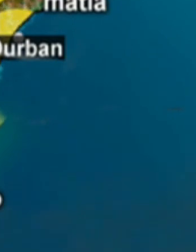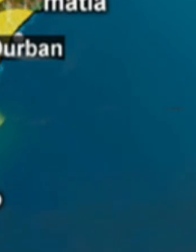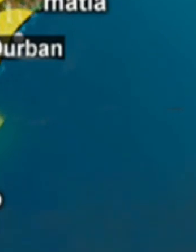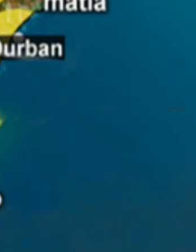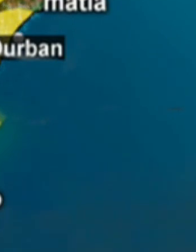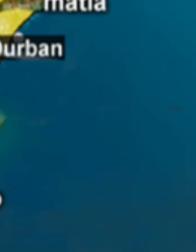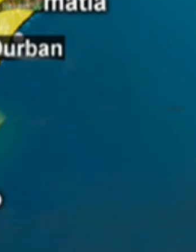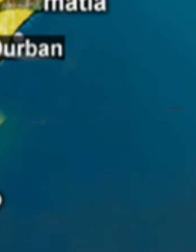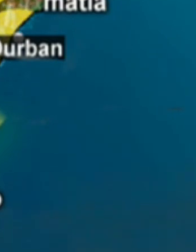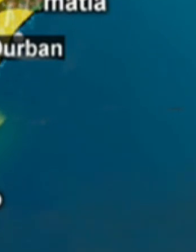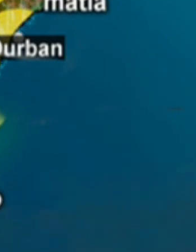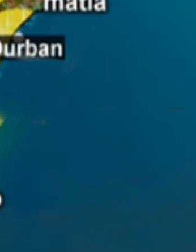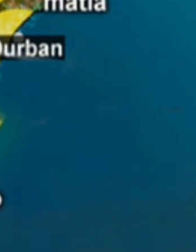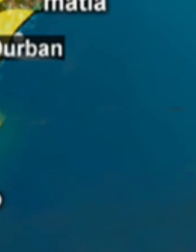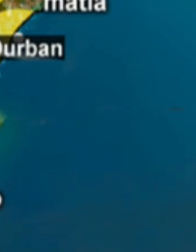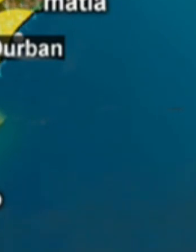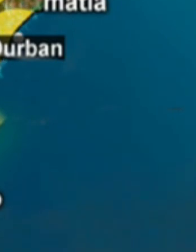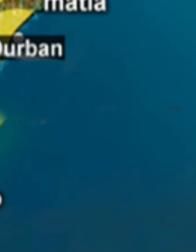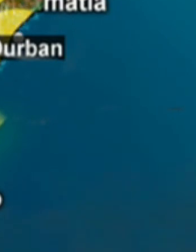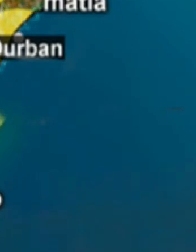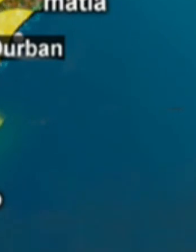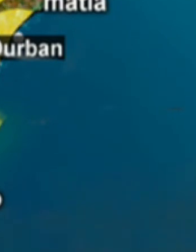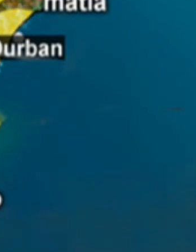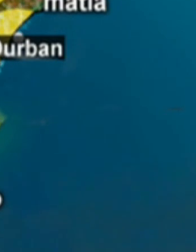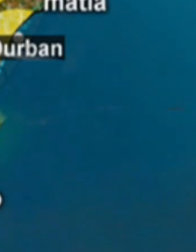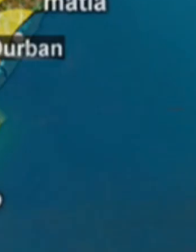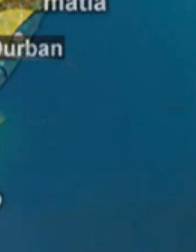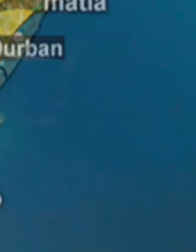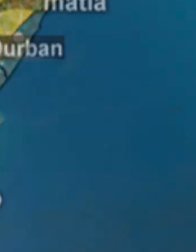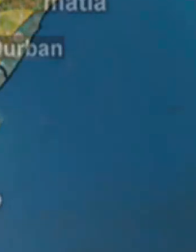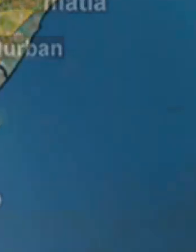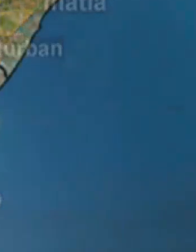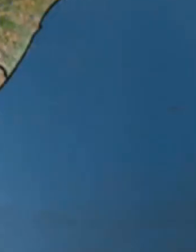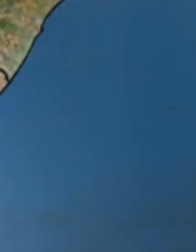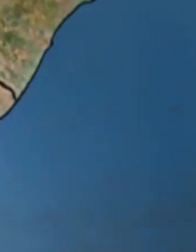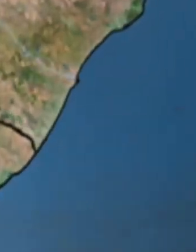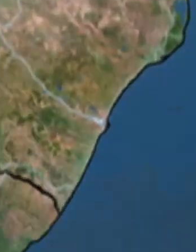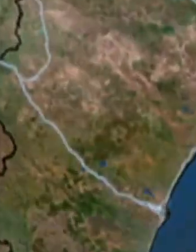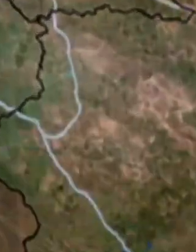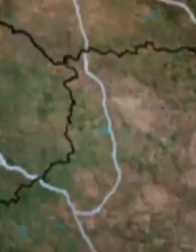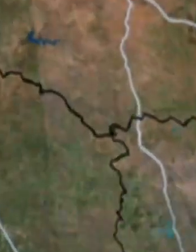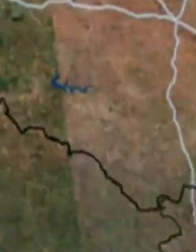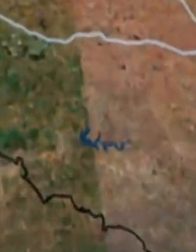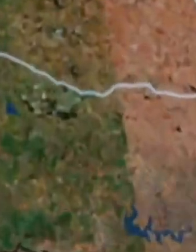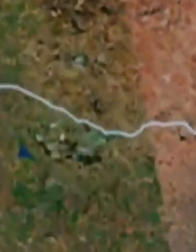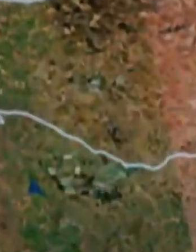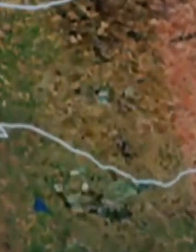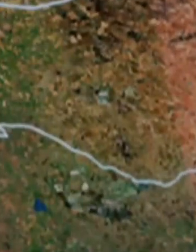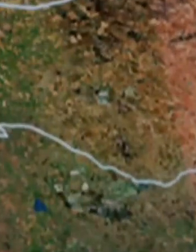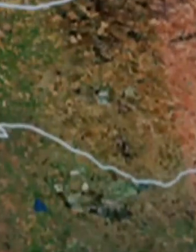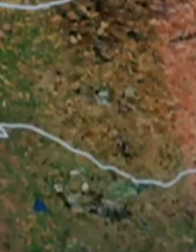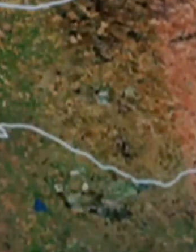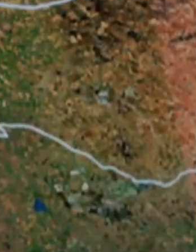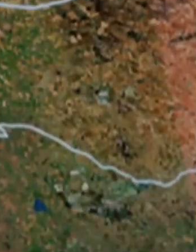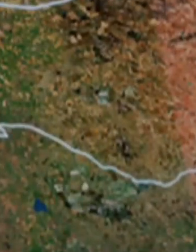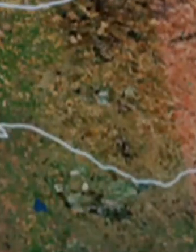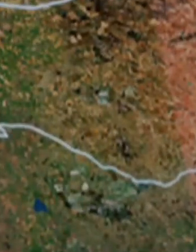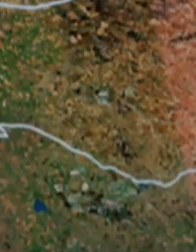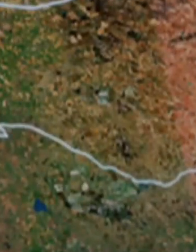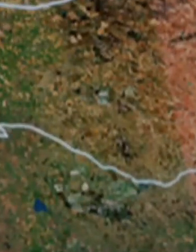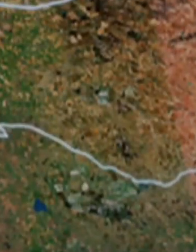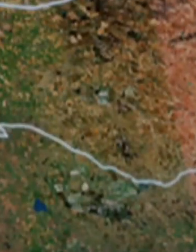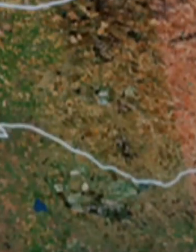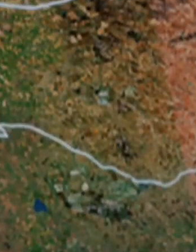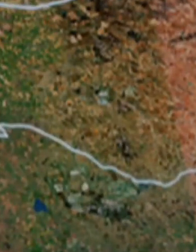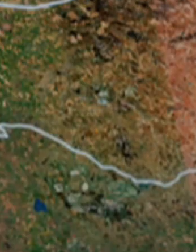sokela moshoselo o ma o ka go hlaba iche ha re shebile kwa thoko mabopo teng so to bonahala fela moya tla bele ena e matla ga re teng mahloki di ala haje